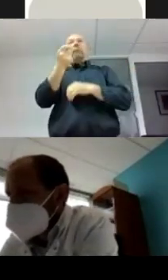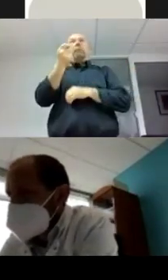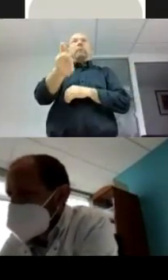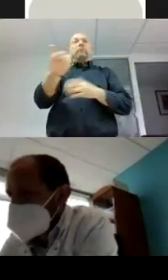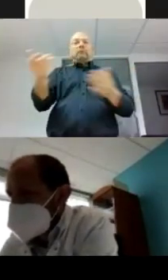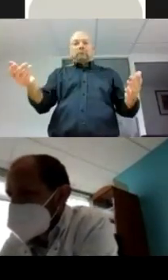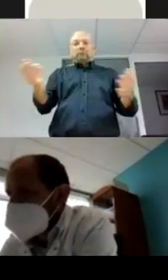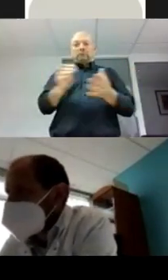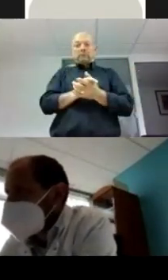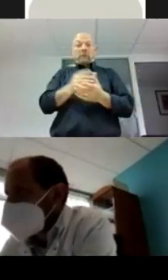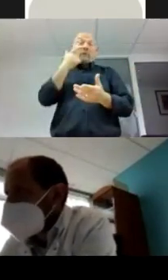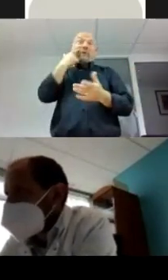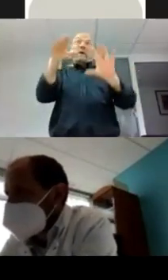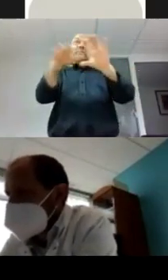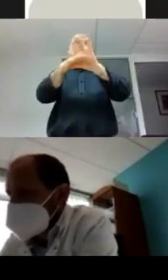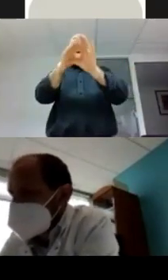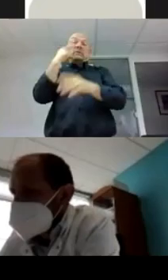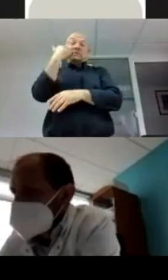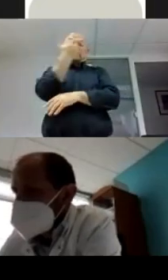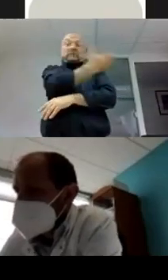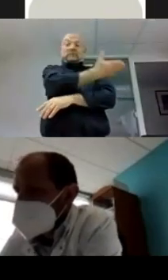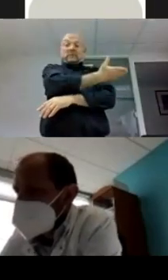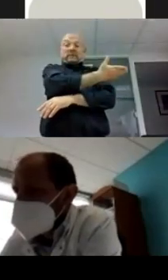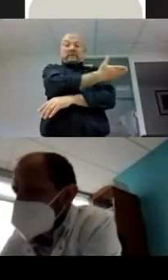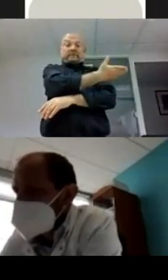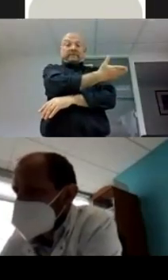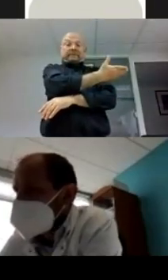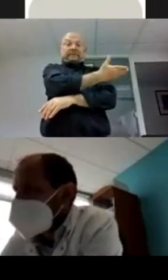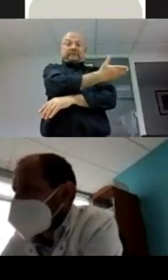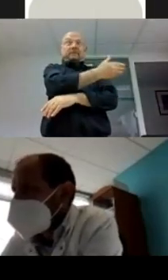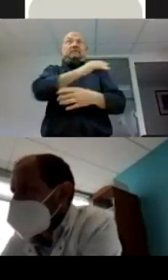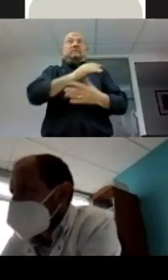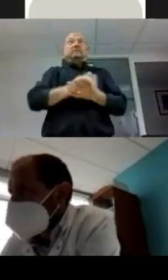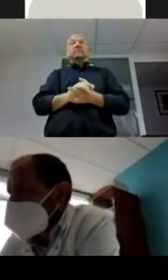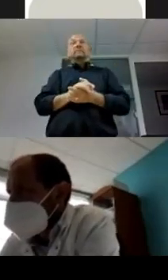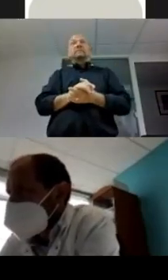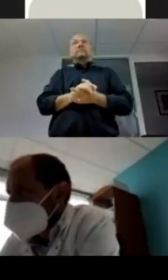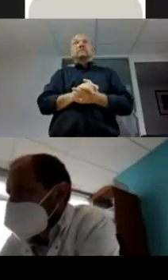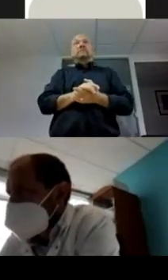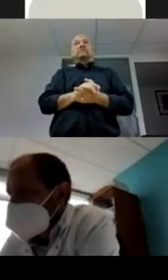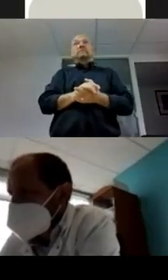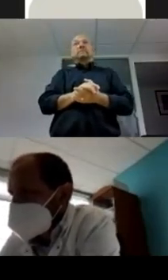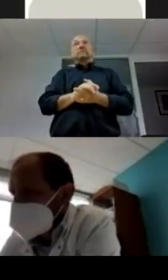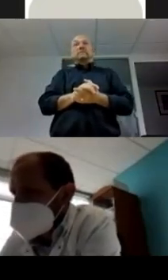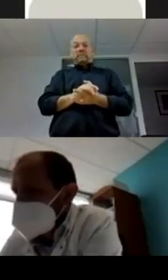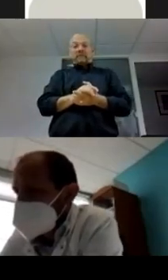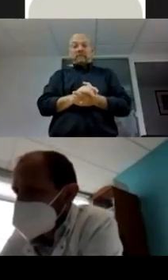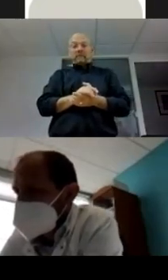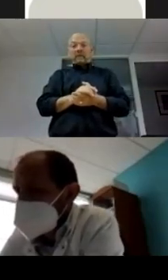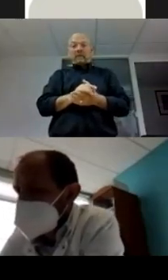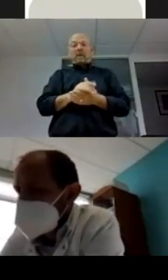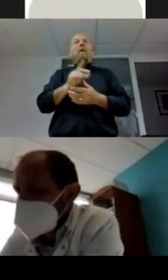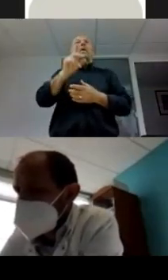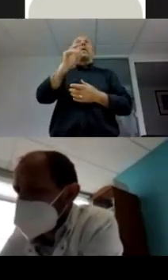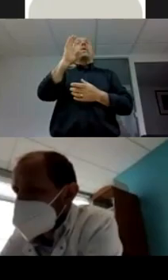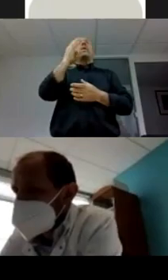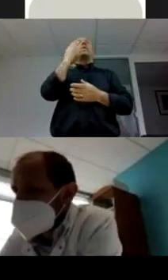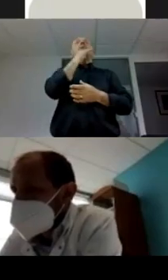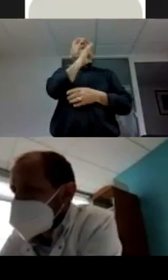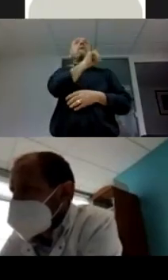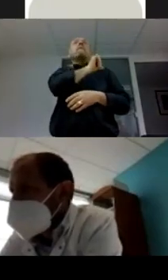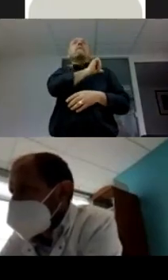Néanmoins, la participation des personnes invitées est assez hétérogène et sur cette diapositive, vous voyez la répartition de la participation.